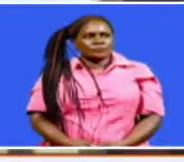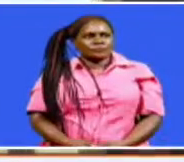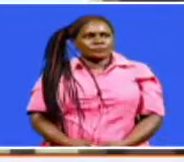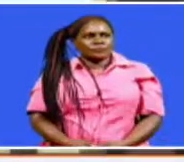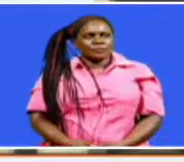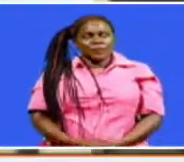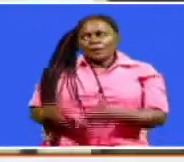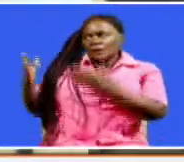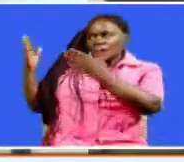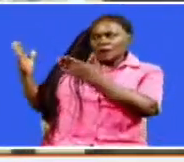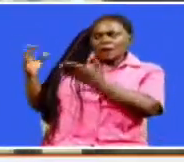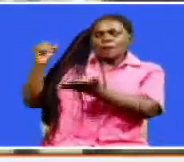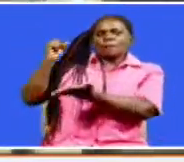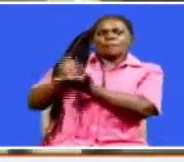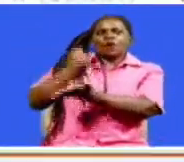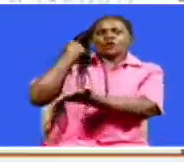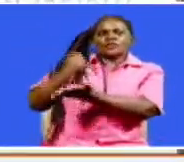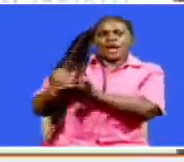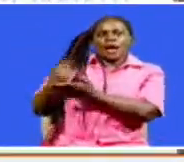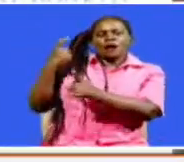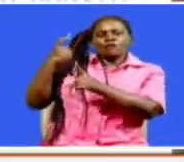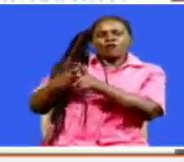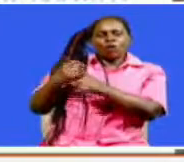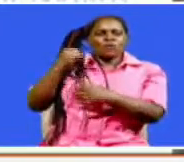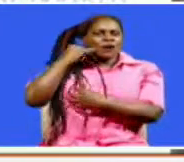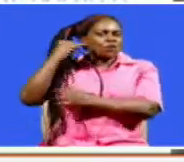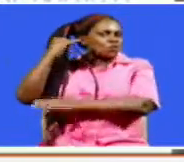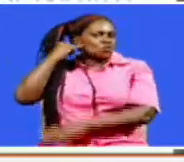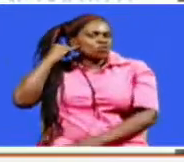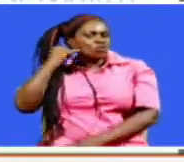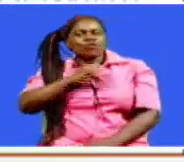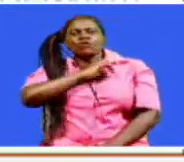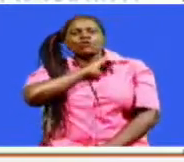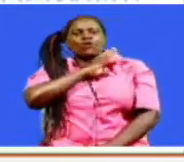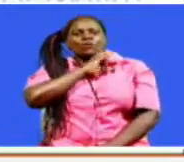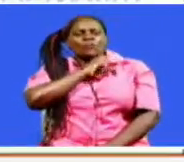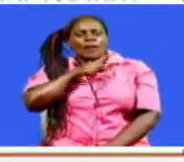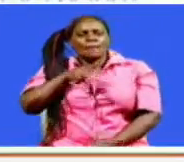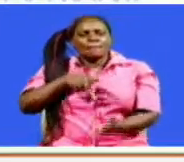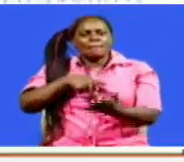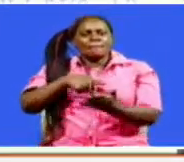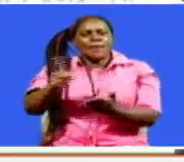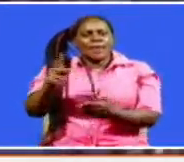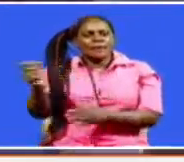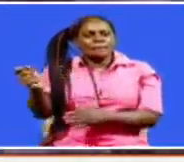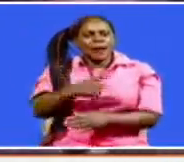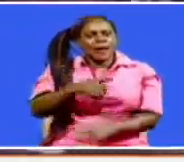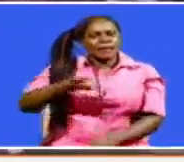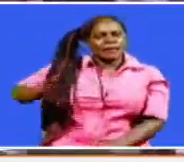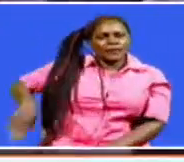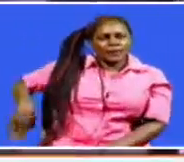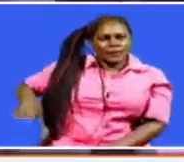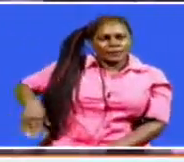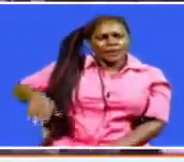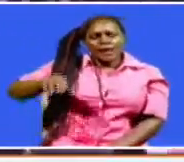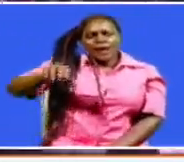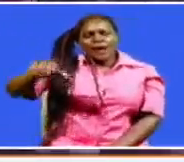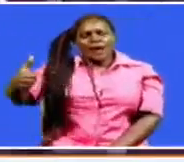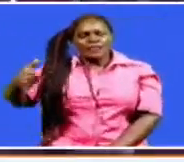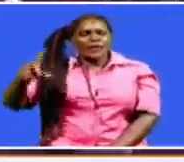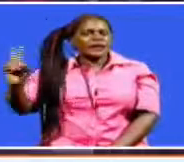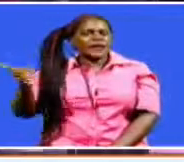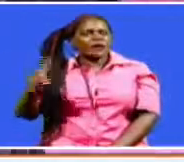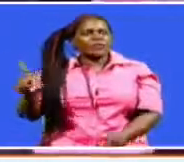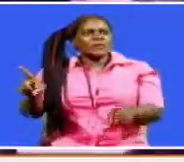Ni wafanyikazi wa shirika la posta kutoka kaunti ya Nakuru wakilalamikia kucheleweshwa kwa mishahara yao. Wenzao katika kaunti